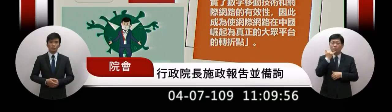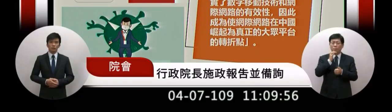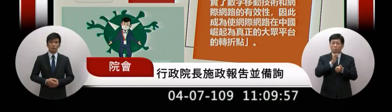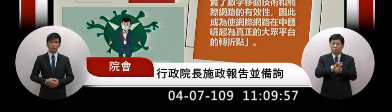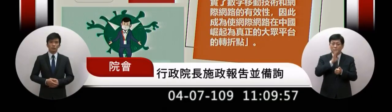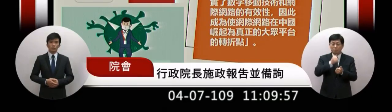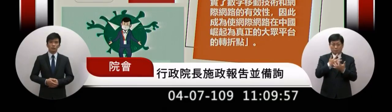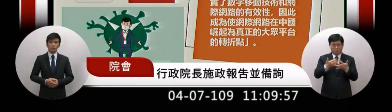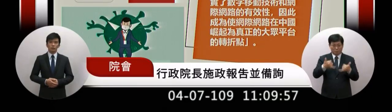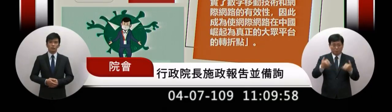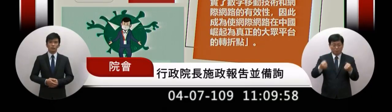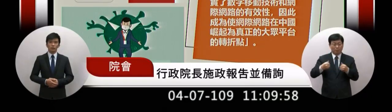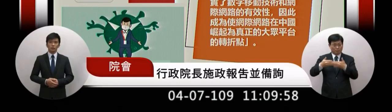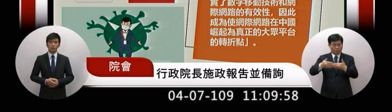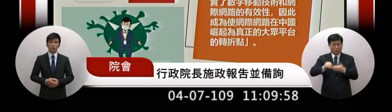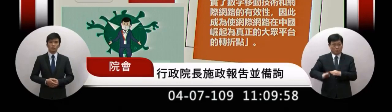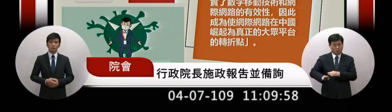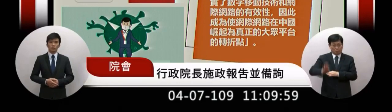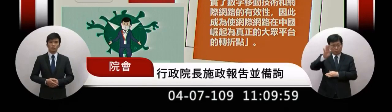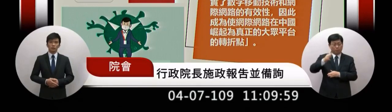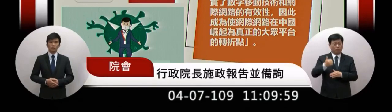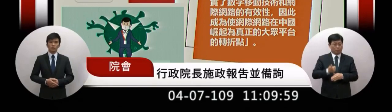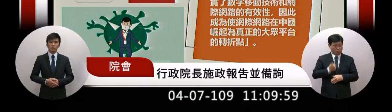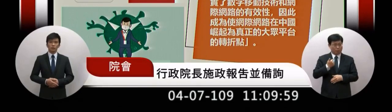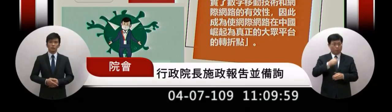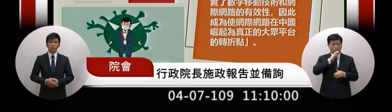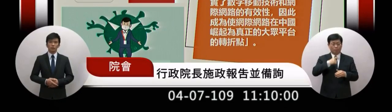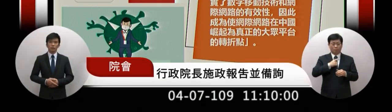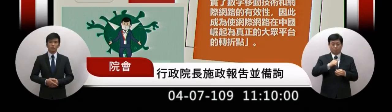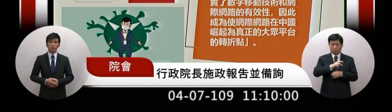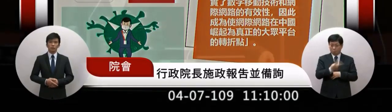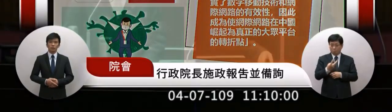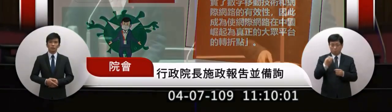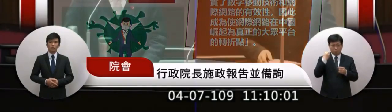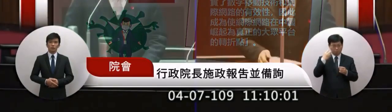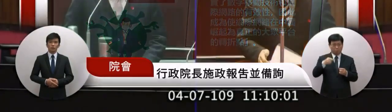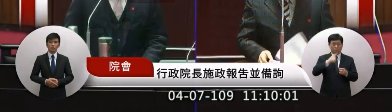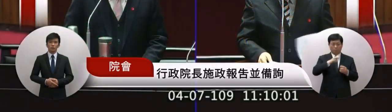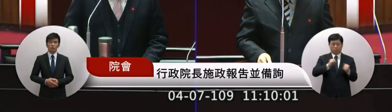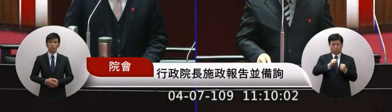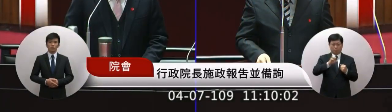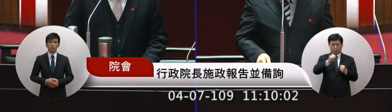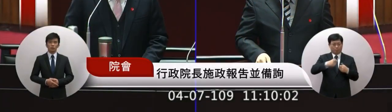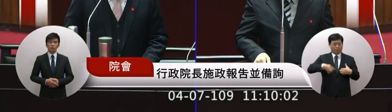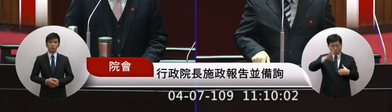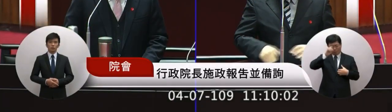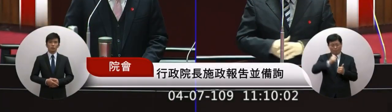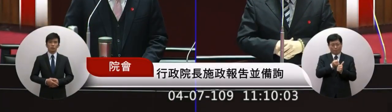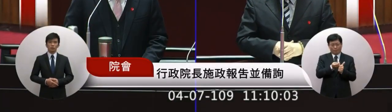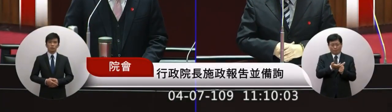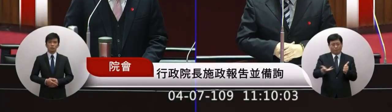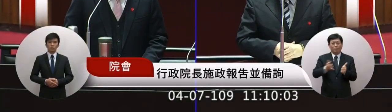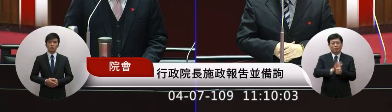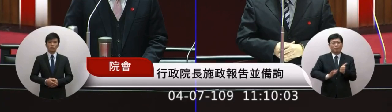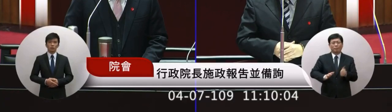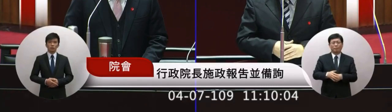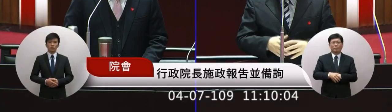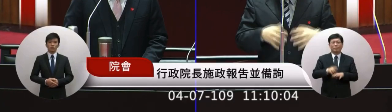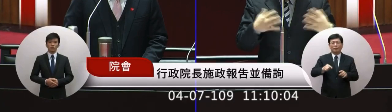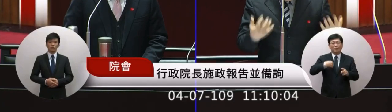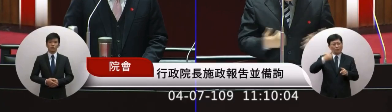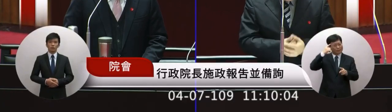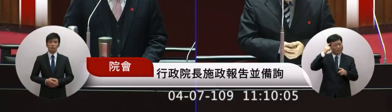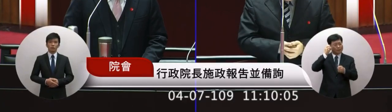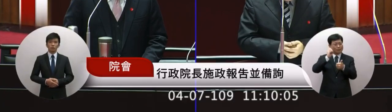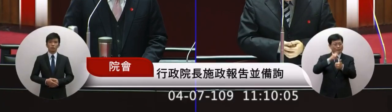成为网际网络在中国崛起真正的大众平台的转折点，哈，那所以今天就本席想跟院长这边